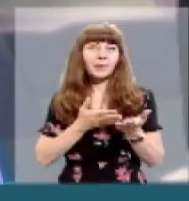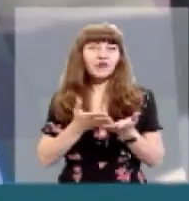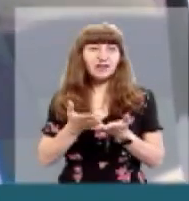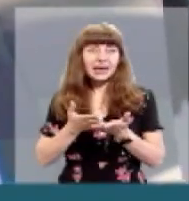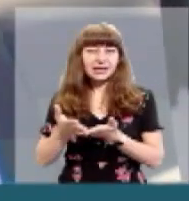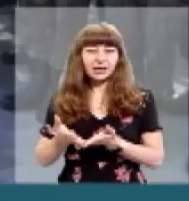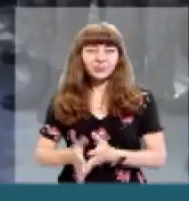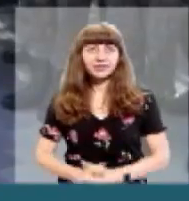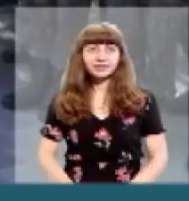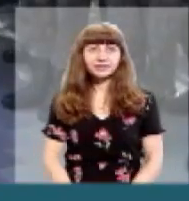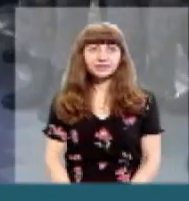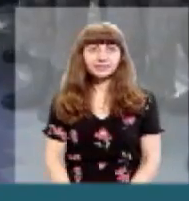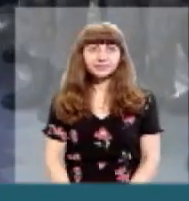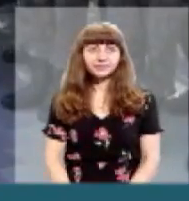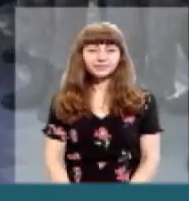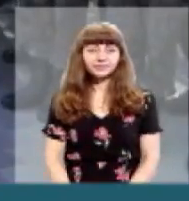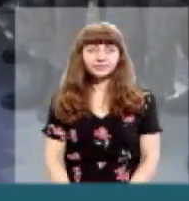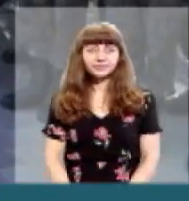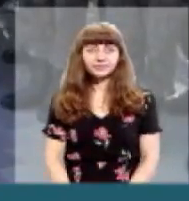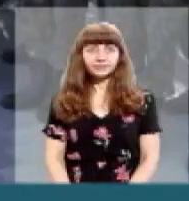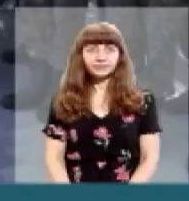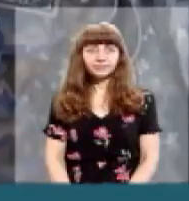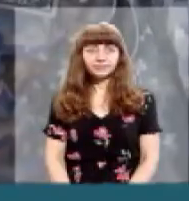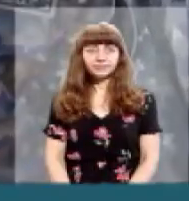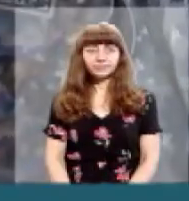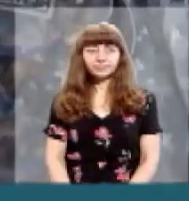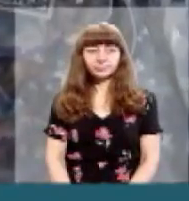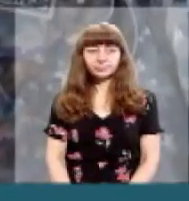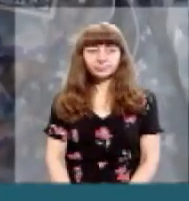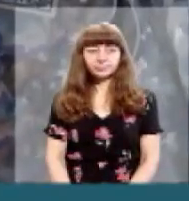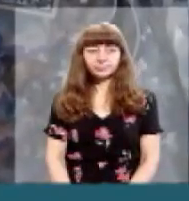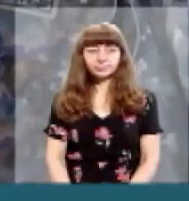специальностями. Маргарита Иванова, Рахат Ситкан, Олжас Исенжигитов, телеканал Кустанай.